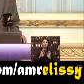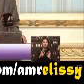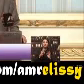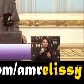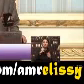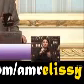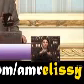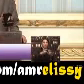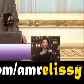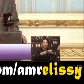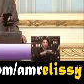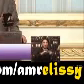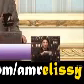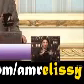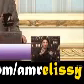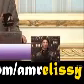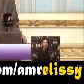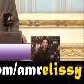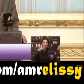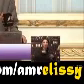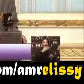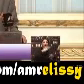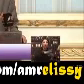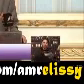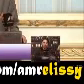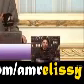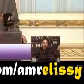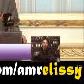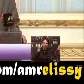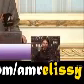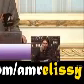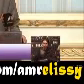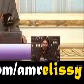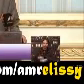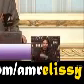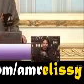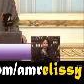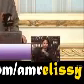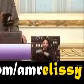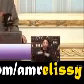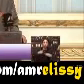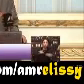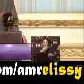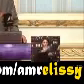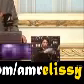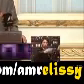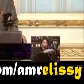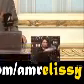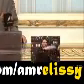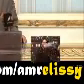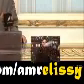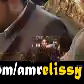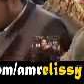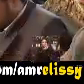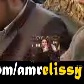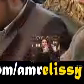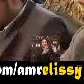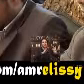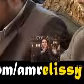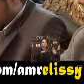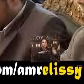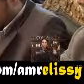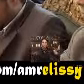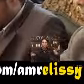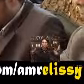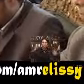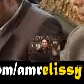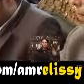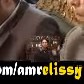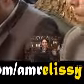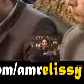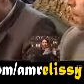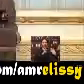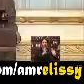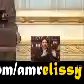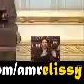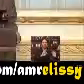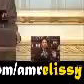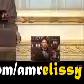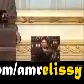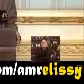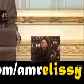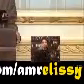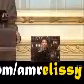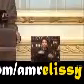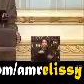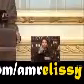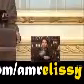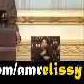المكان وتسيبنا احنا نبني الحجر ونبني البشر. المبادرة من ناحيتكم واحنا